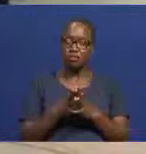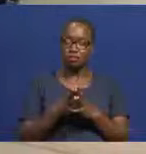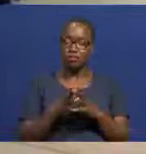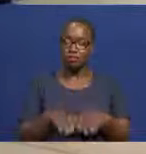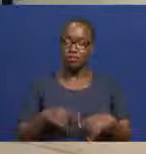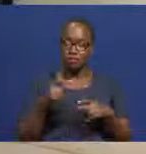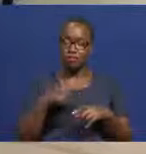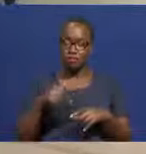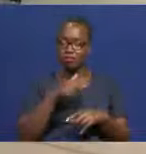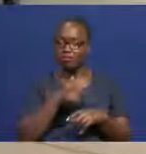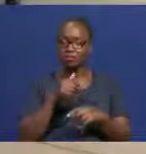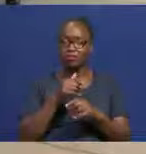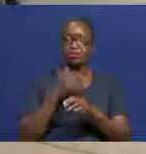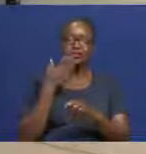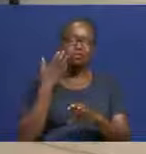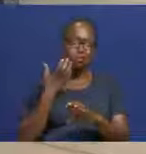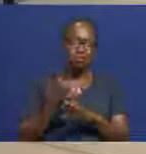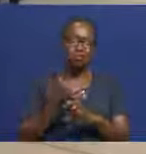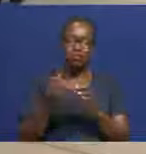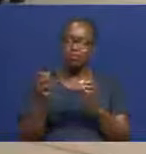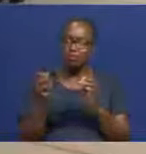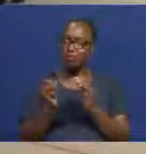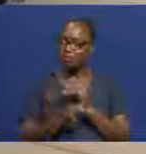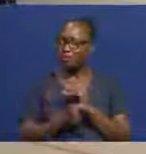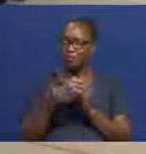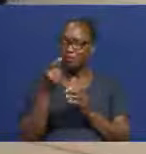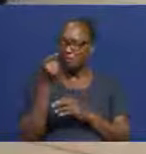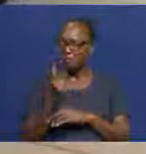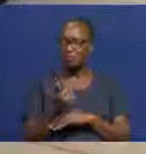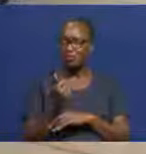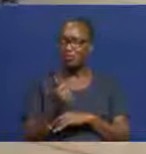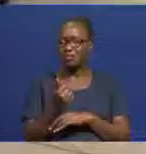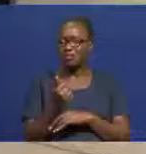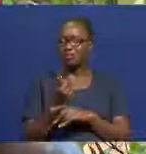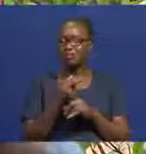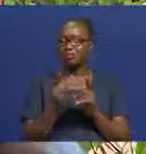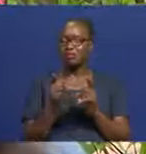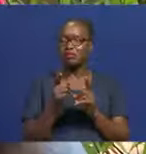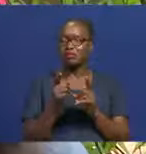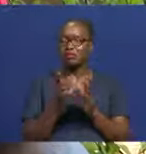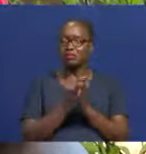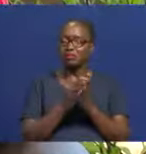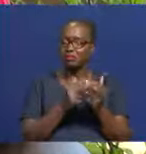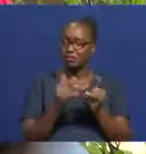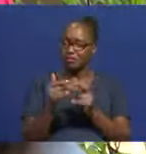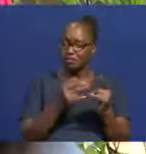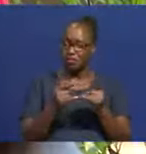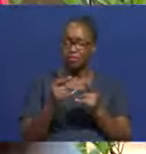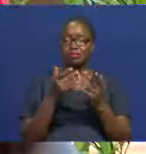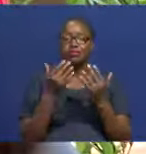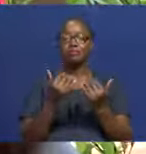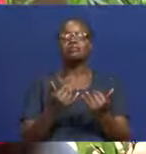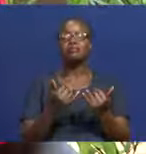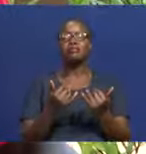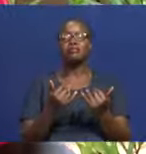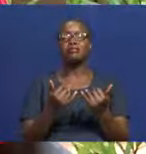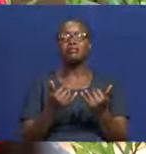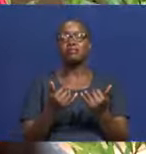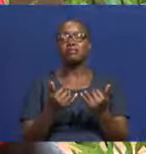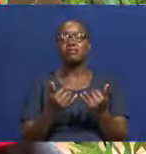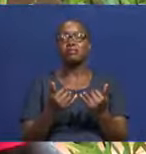Maisha yetu yalikuwa ni magumu sana, mshahara ulikuwa duni, lakini sisi tulipigania mpaka sasa hivi.